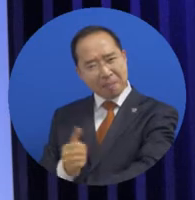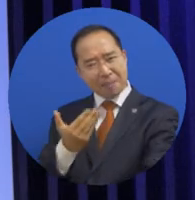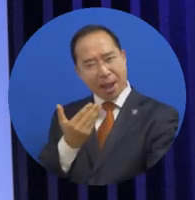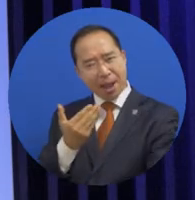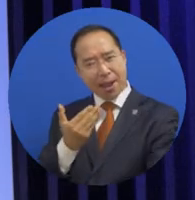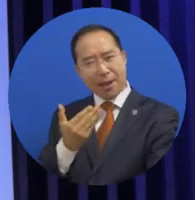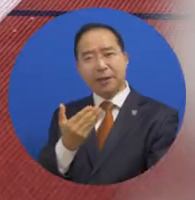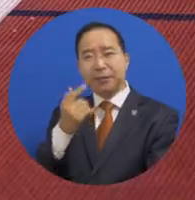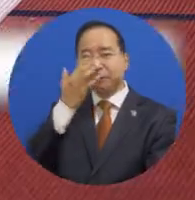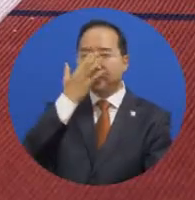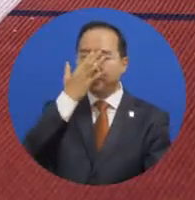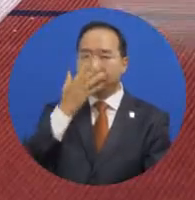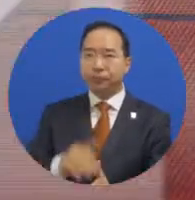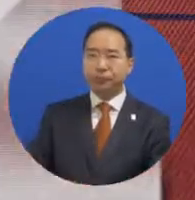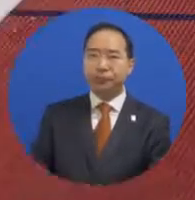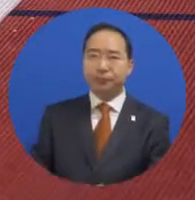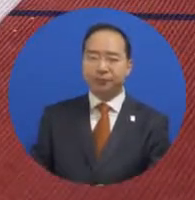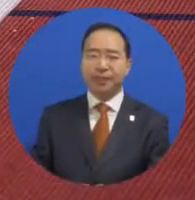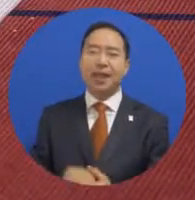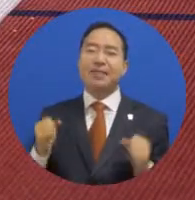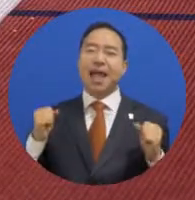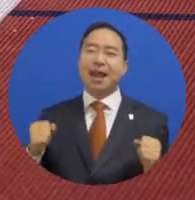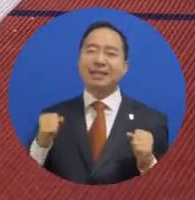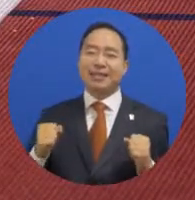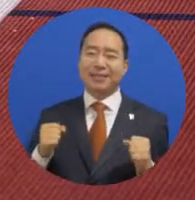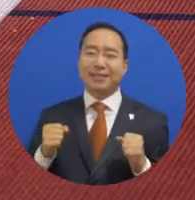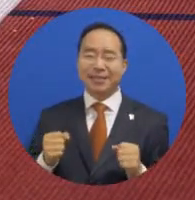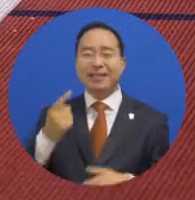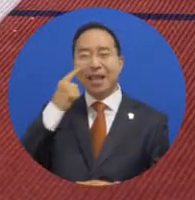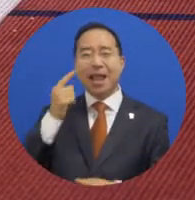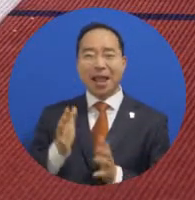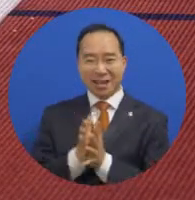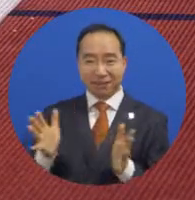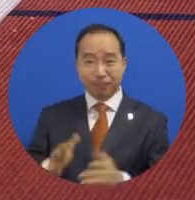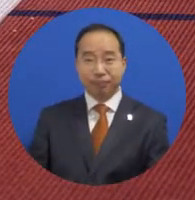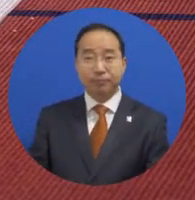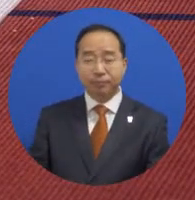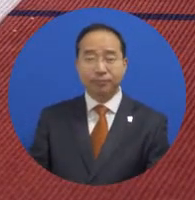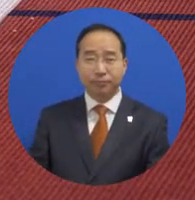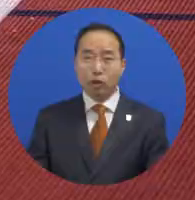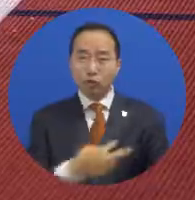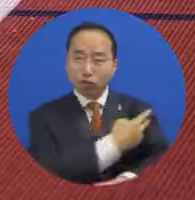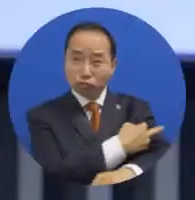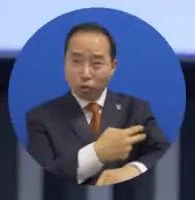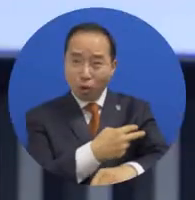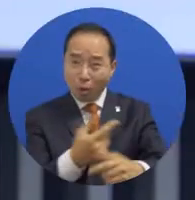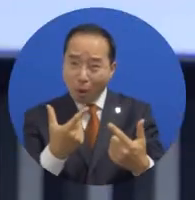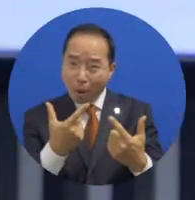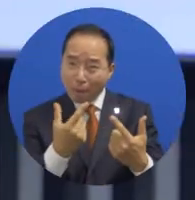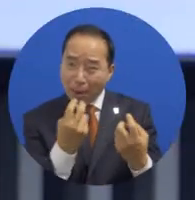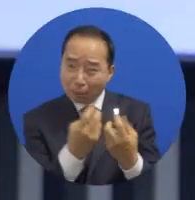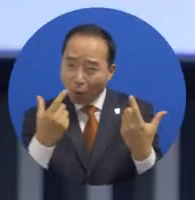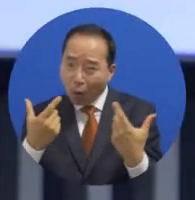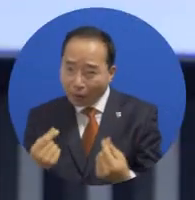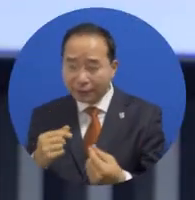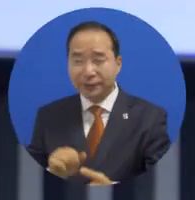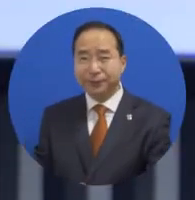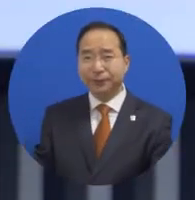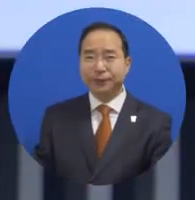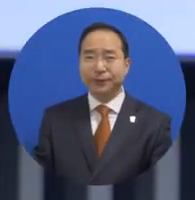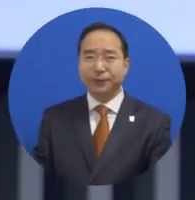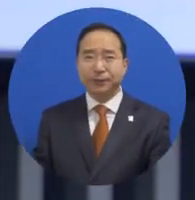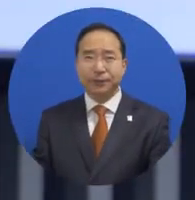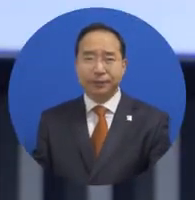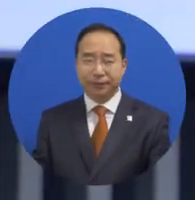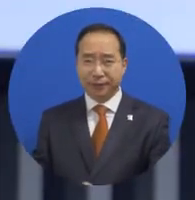아닐까? 그래서 제가 이번에는 달리기에 도전을 합니다. 수영이랑 똑같은 방식으로 시작했어요.